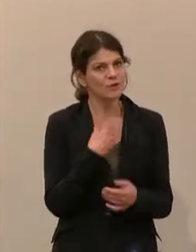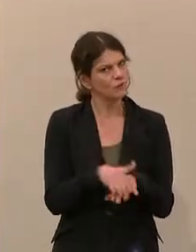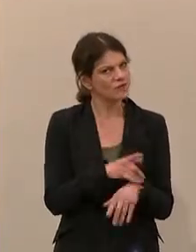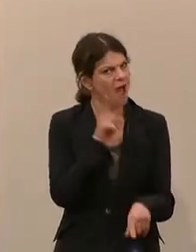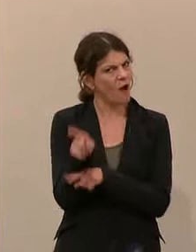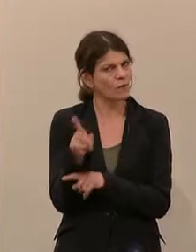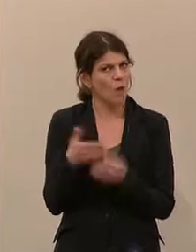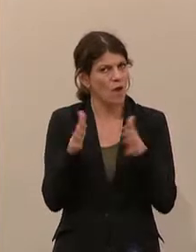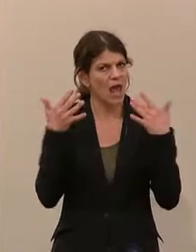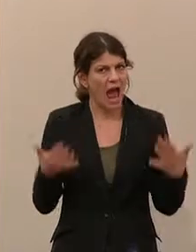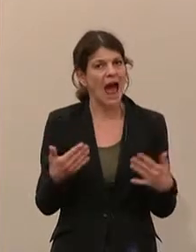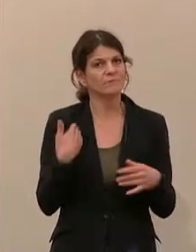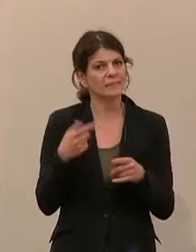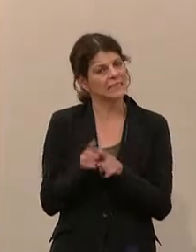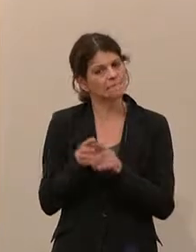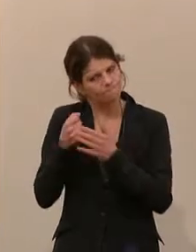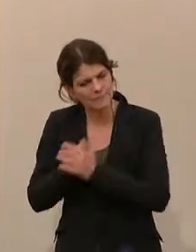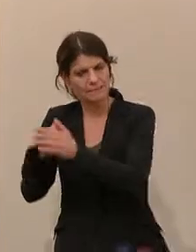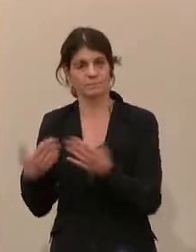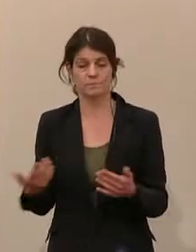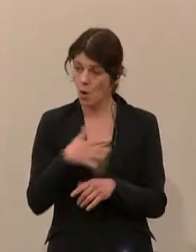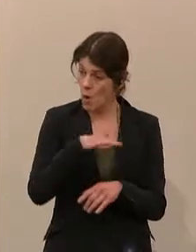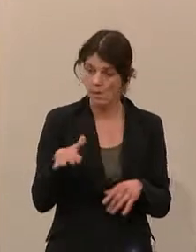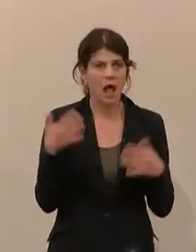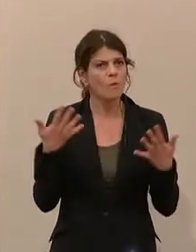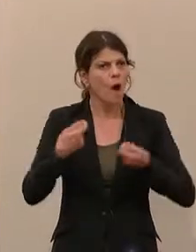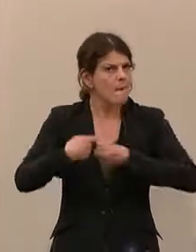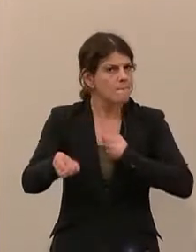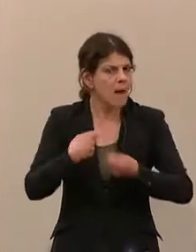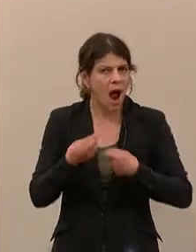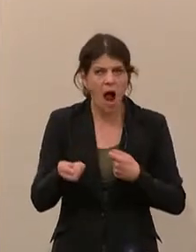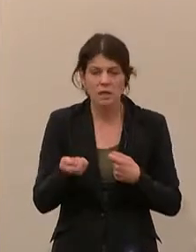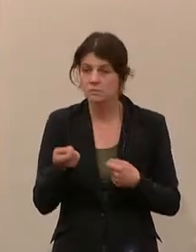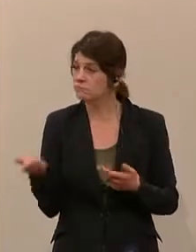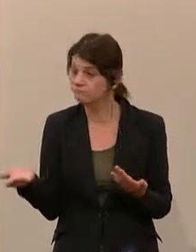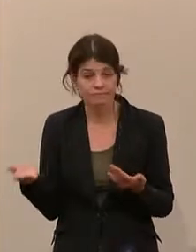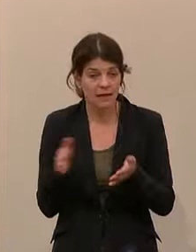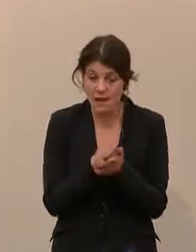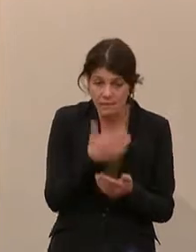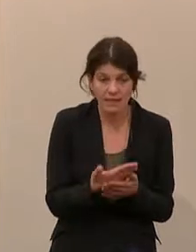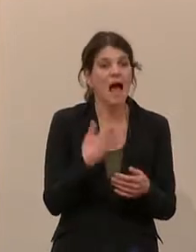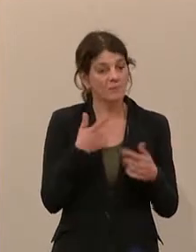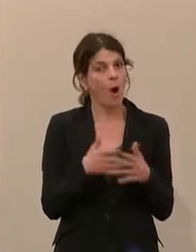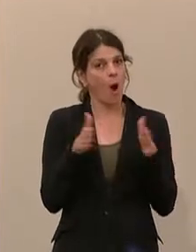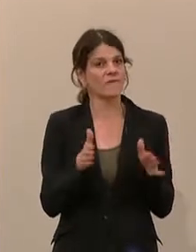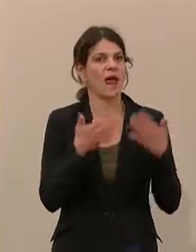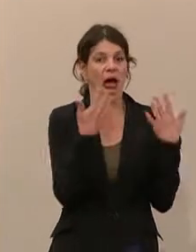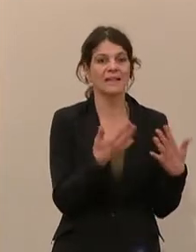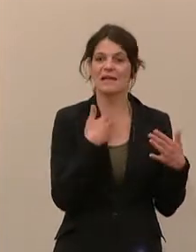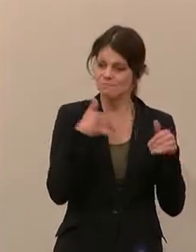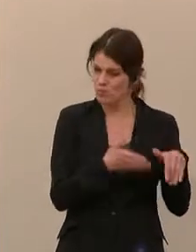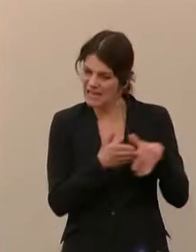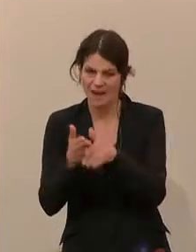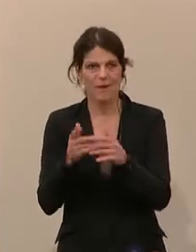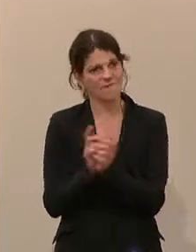öffentlichen Hand, auch in die Intervention zu gehen. Überall dort, wo Marktversagen vorliegt, ist der Auftrag der öffentlichen Hand,